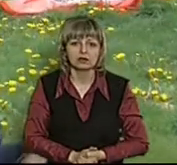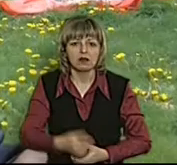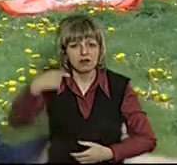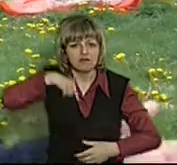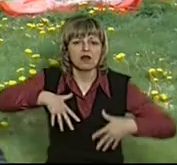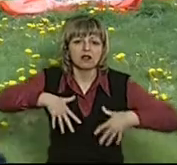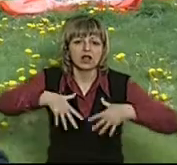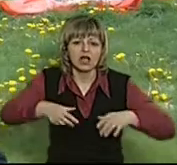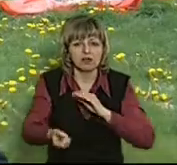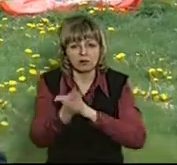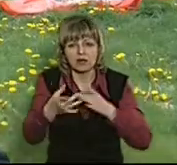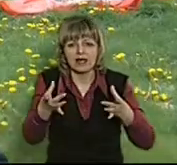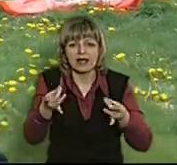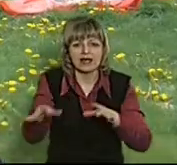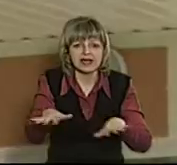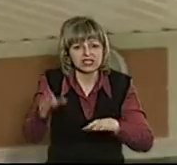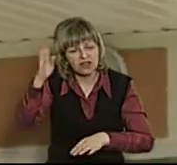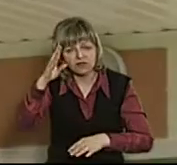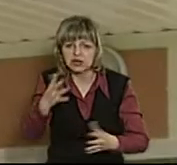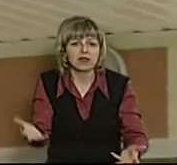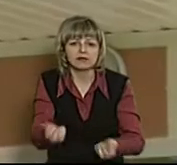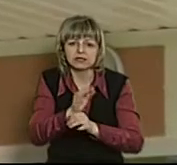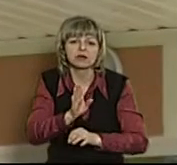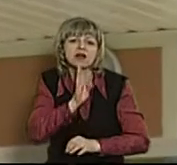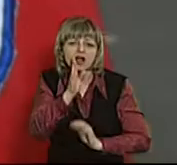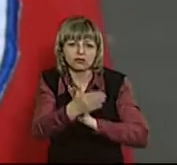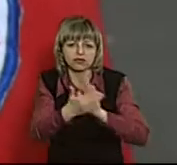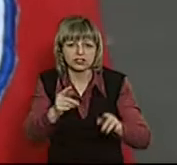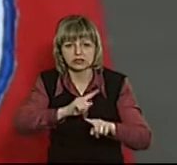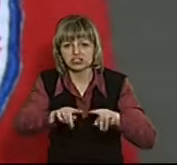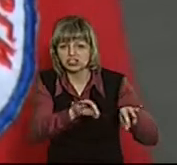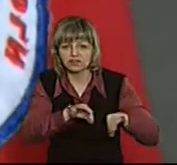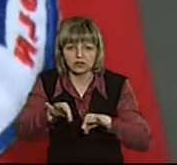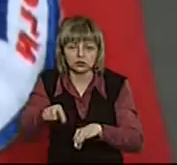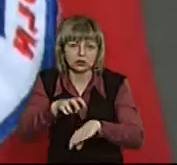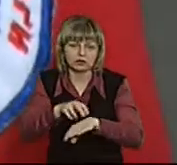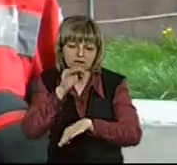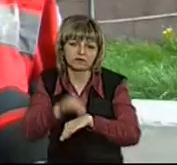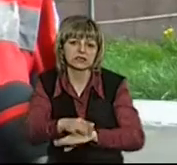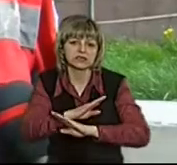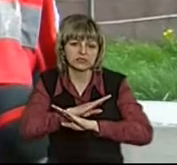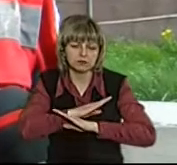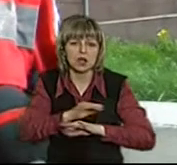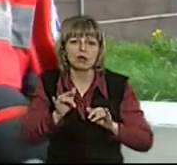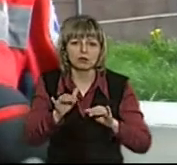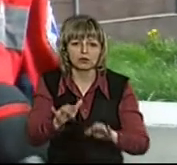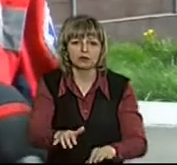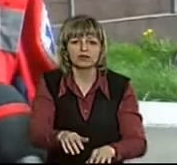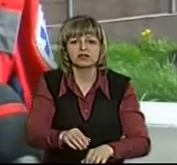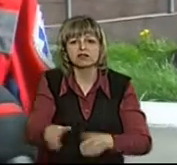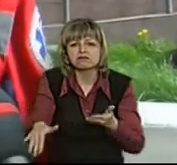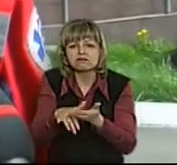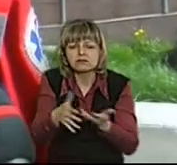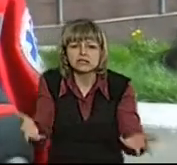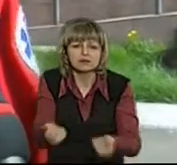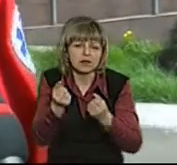рідина набралася і все, і не спасли. На ранок викликали швидку. Лікарі констатували смерть. Ми проводили реанімаційні заходи, але,